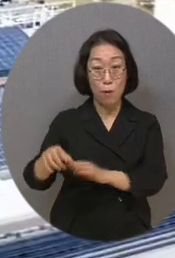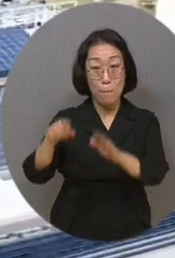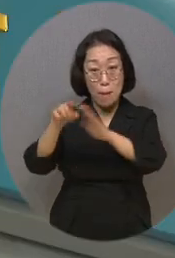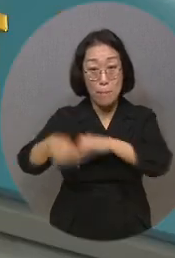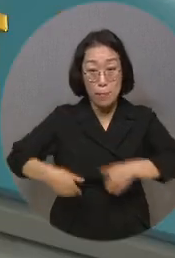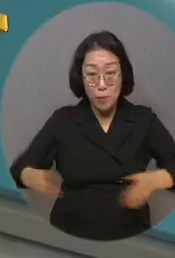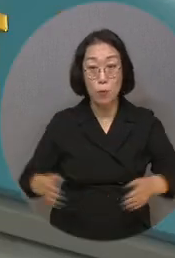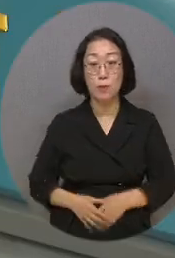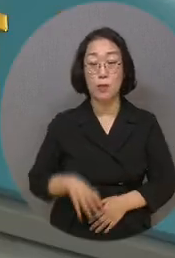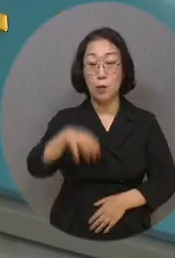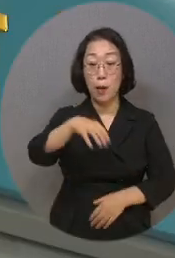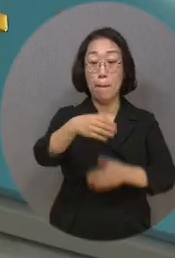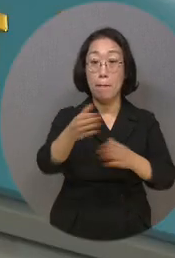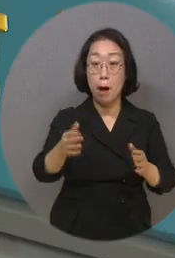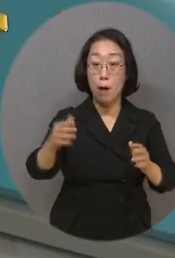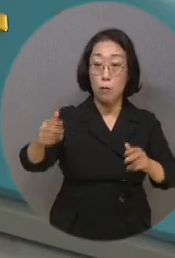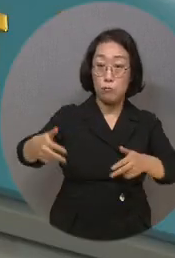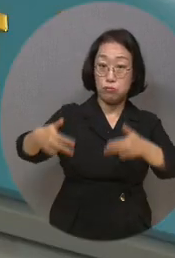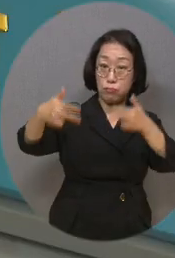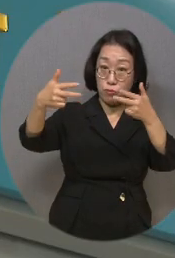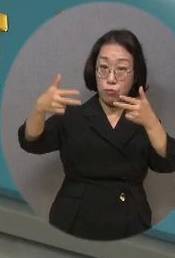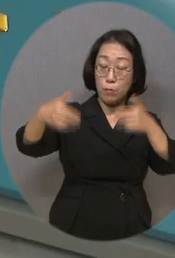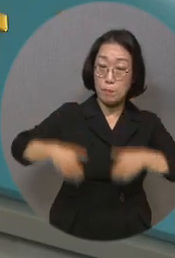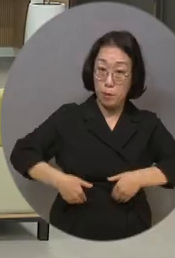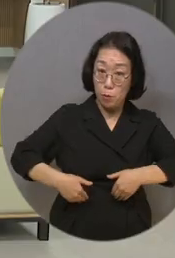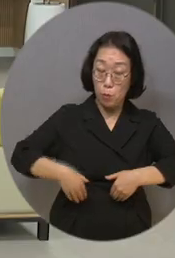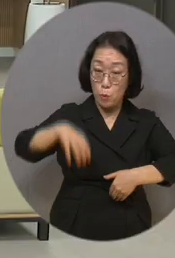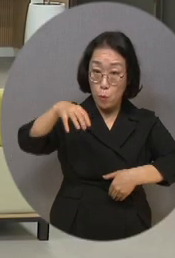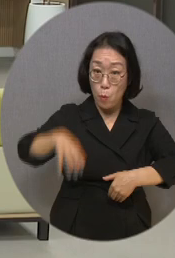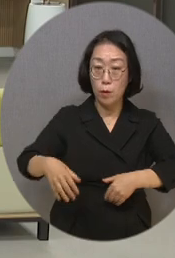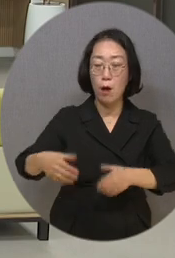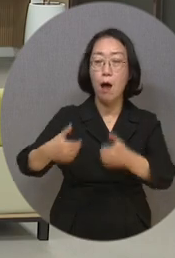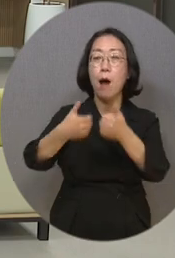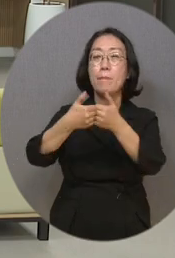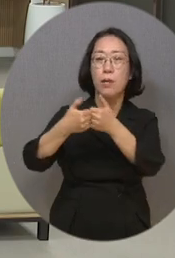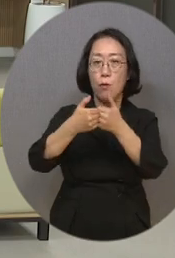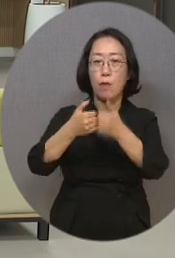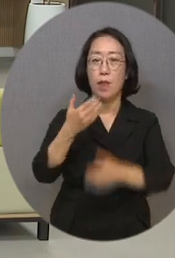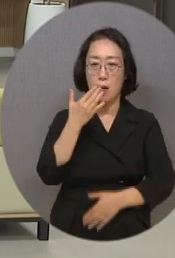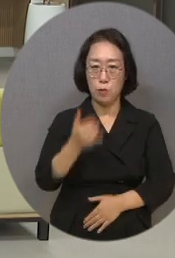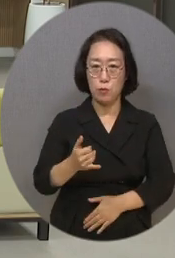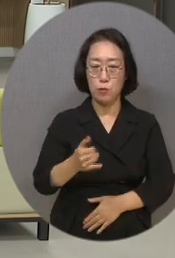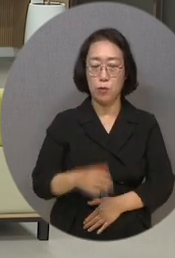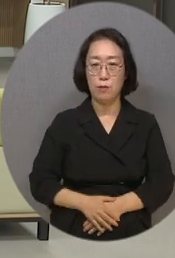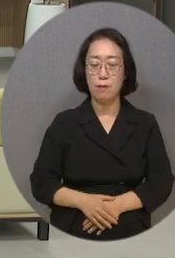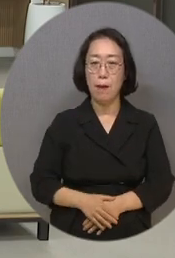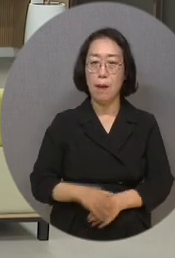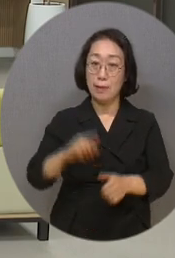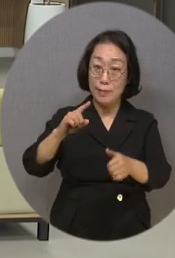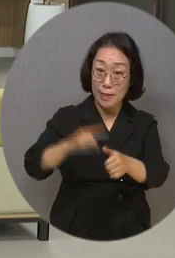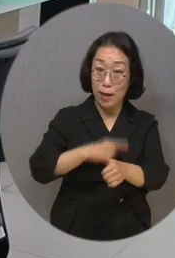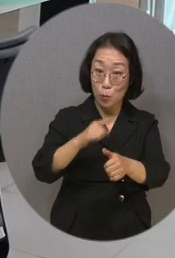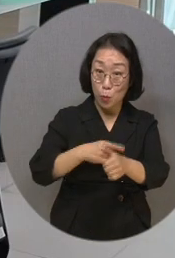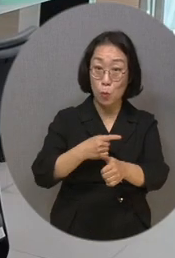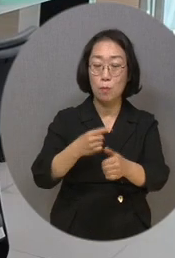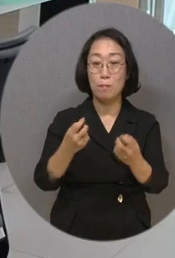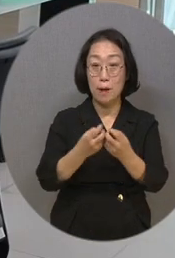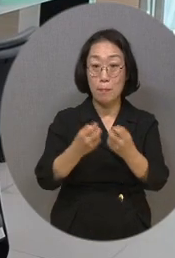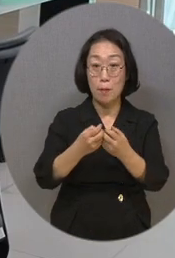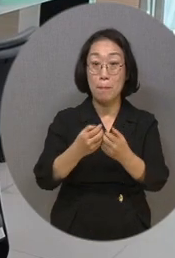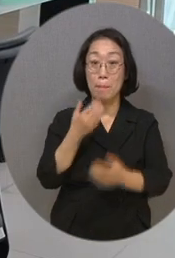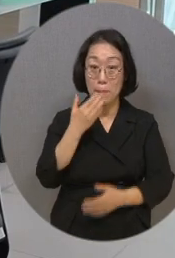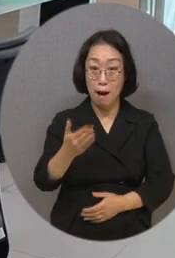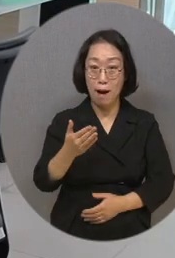없이 화상을 통해 관련 실과와 민원을 상담할 수 있는 스마트 민원실이 운영돼